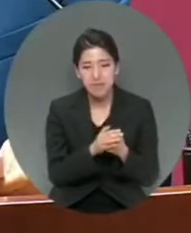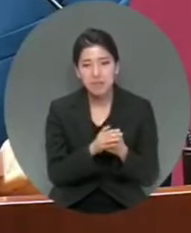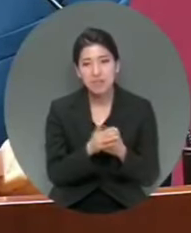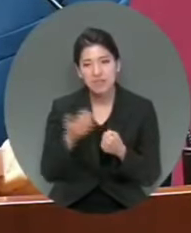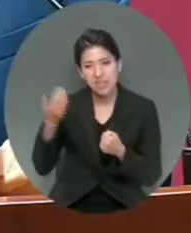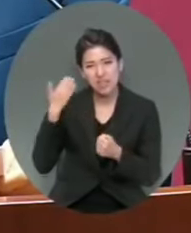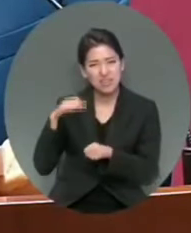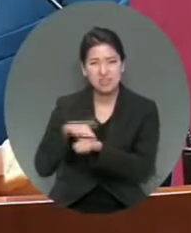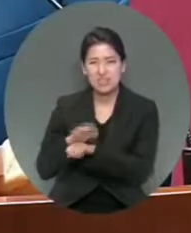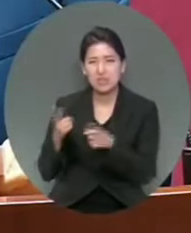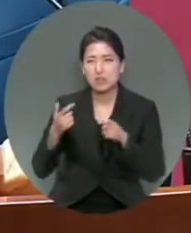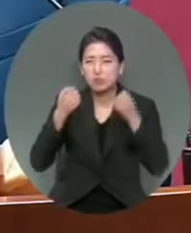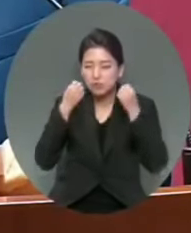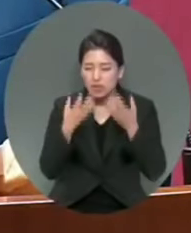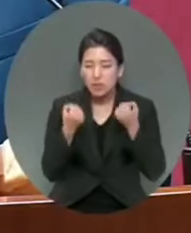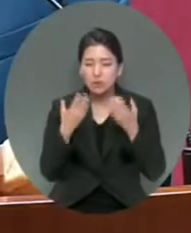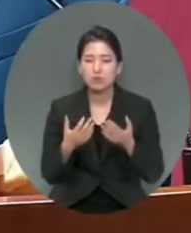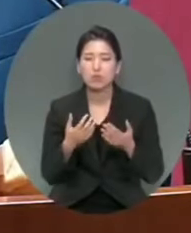있어서